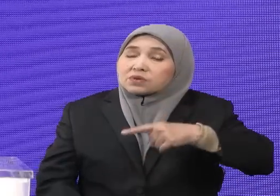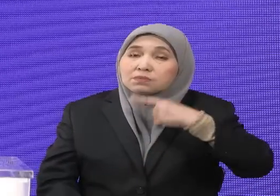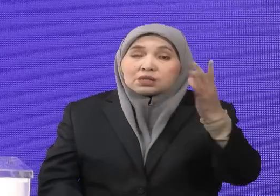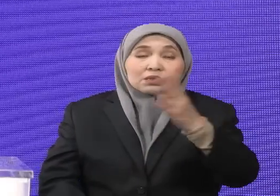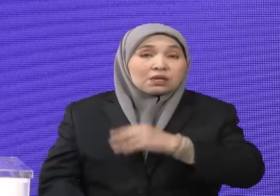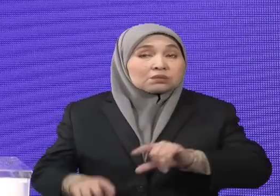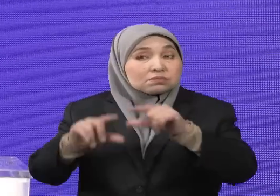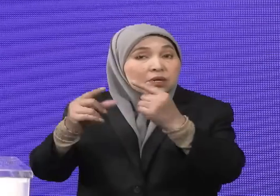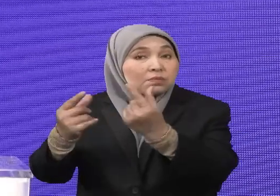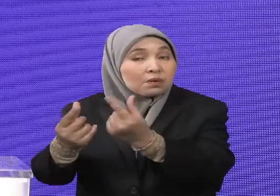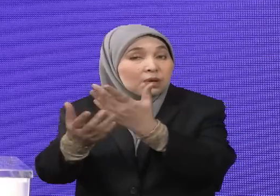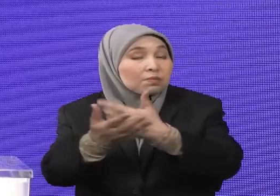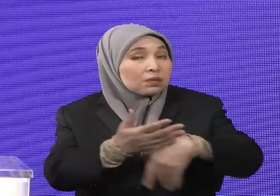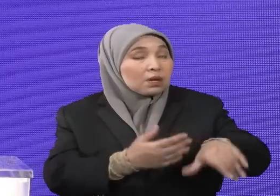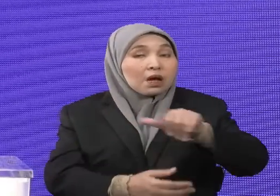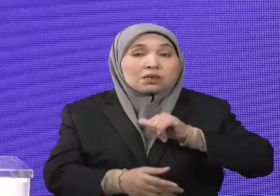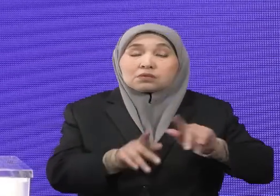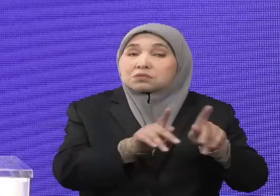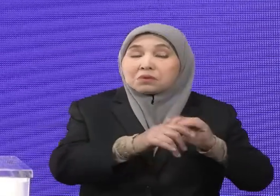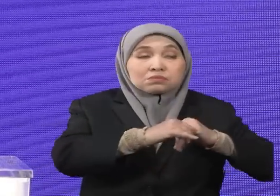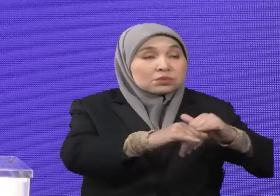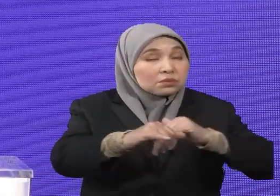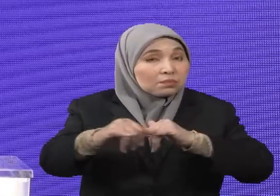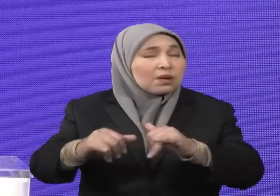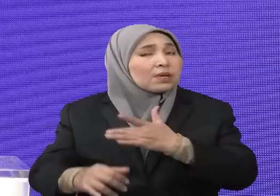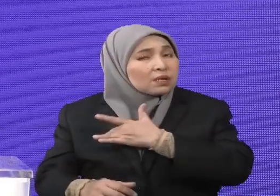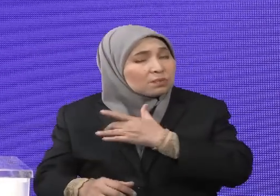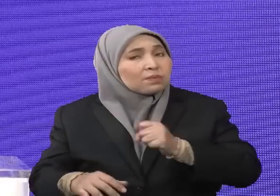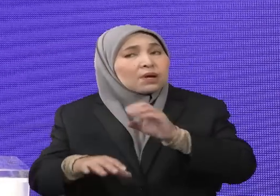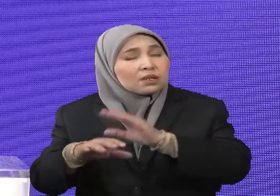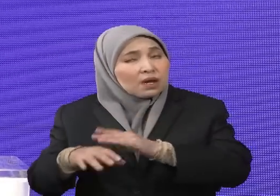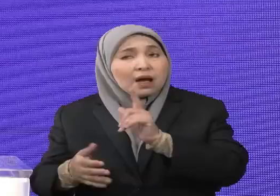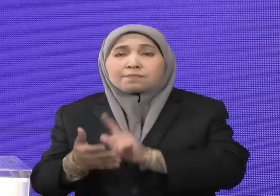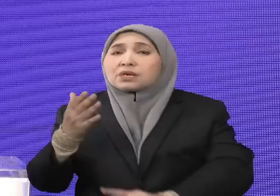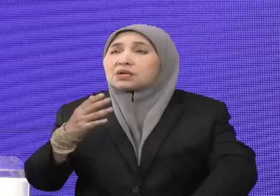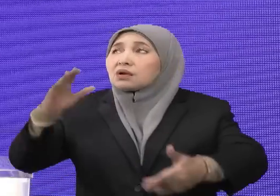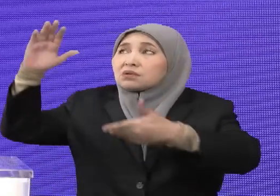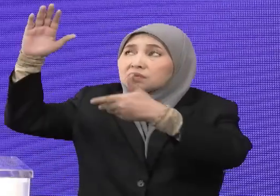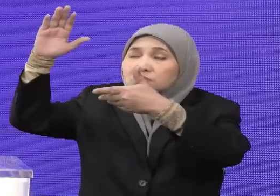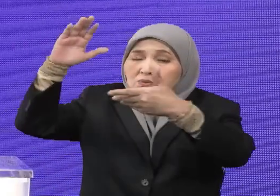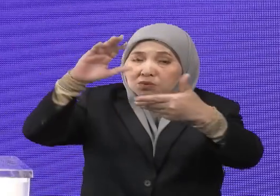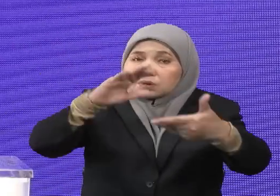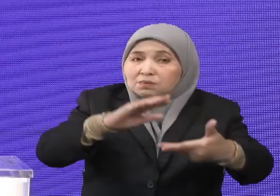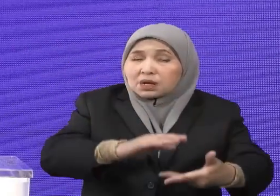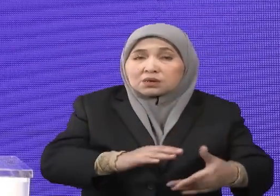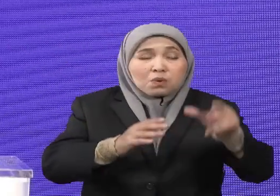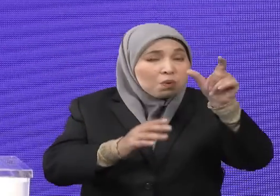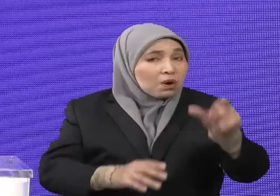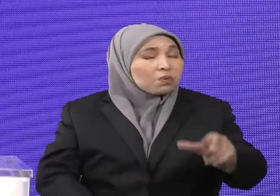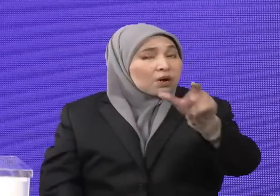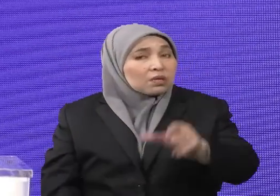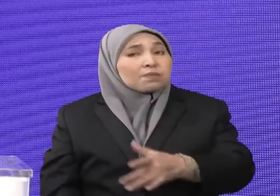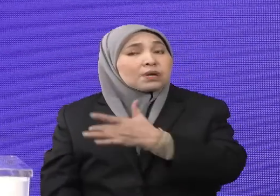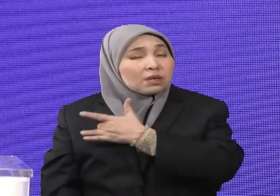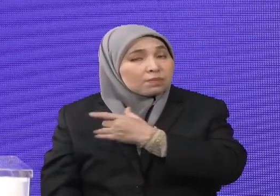sekulungan ahli kita berkata kepada sesama mereka berimanlah kamu kepada apa yang diturunkan kepada orang-orang yang beriman pada